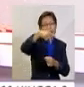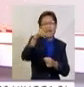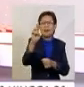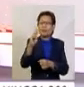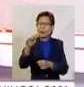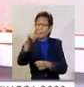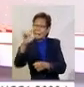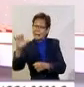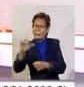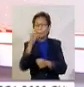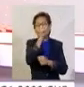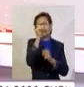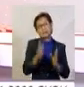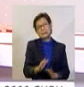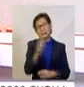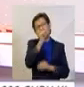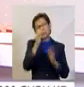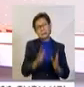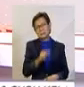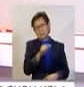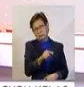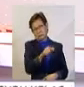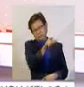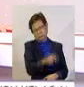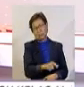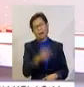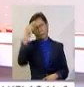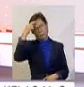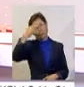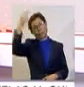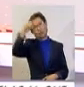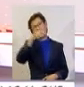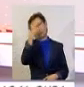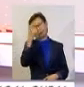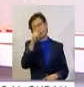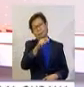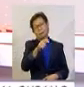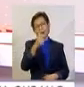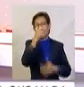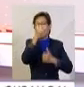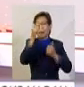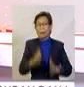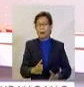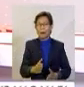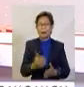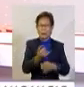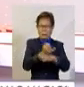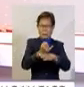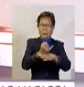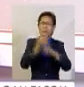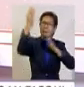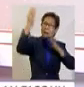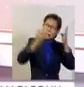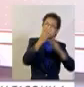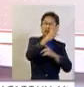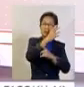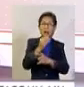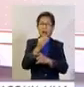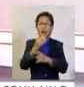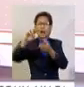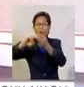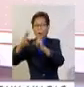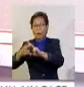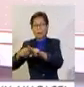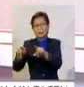Tetapi penyanyi ini merupakan penyanyi yang turut dirindui bukan sahaja oleh peminat industri seni tempatan tetapi juga oleh